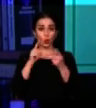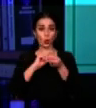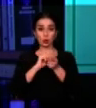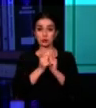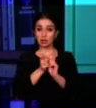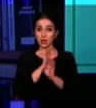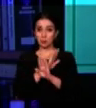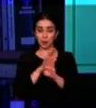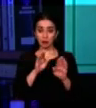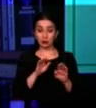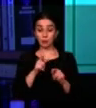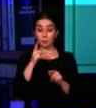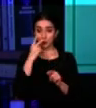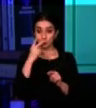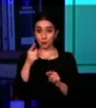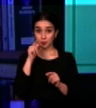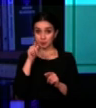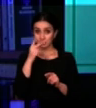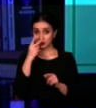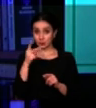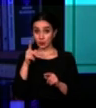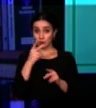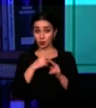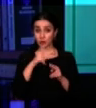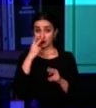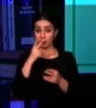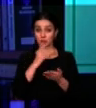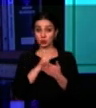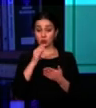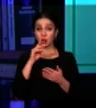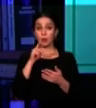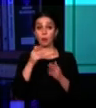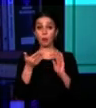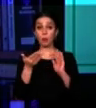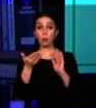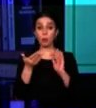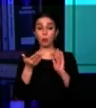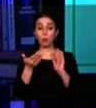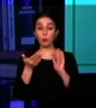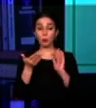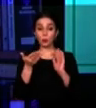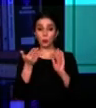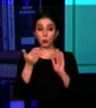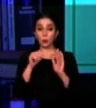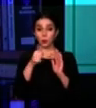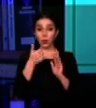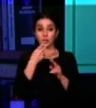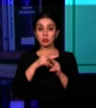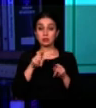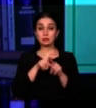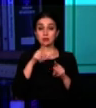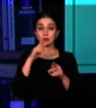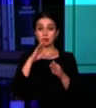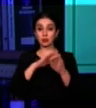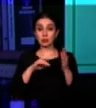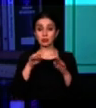chiqamiz. Son o'qida ildizlarni tasvirladik. Xuddi boyagi tengsizlik, lekin faqat kvadrat